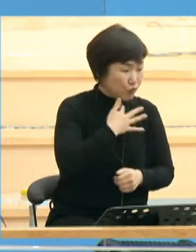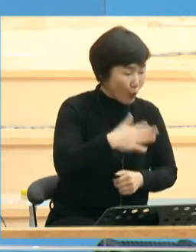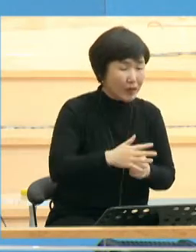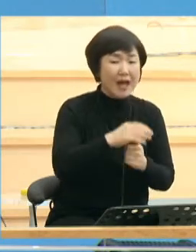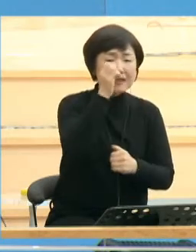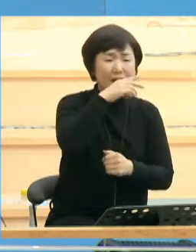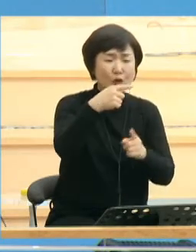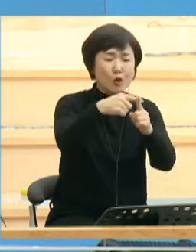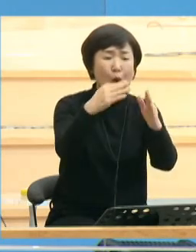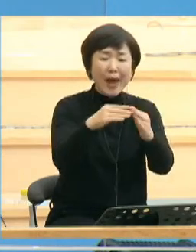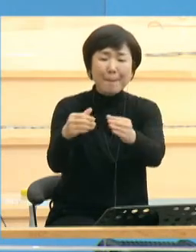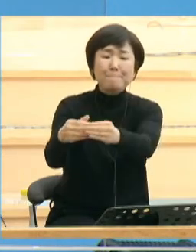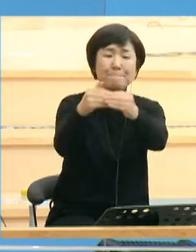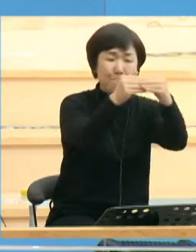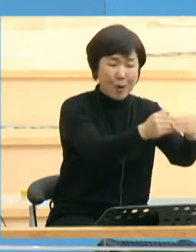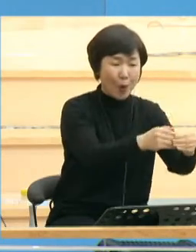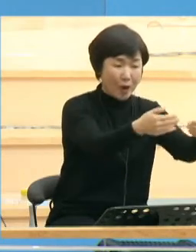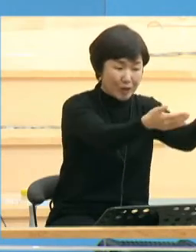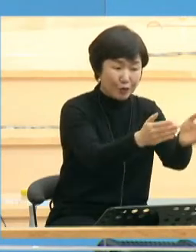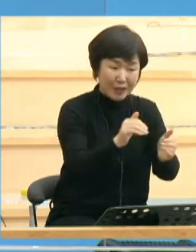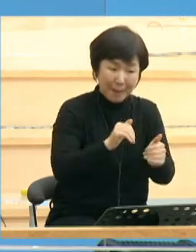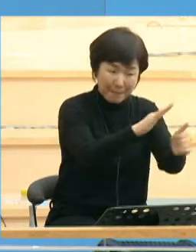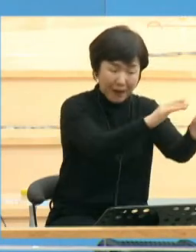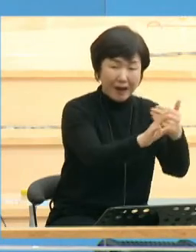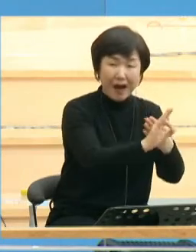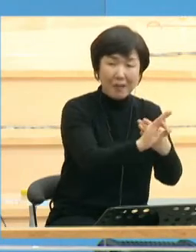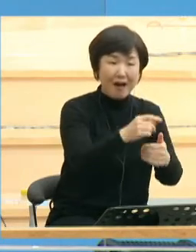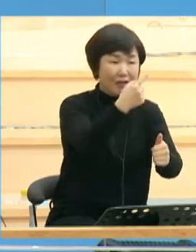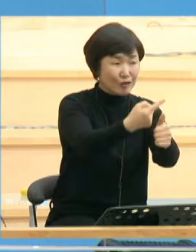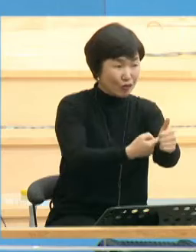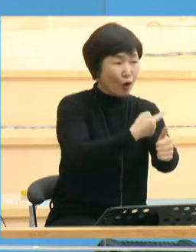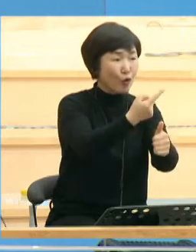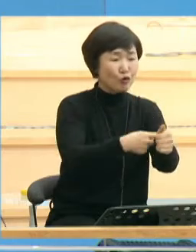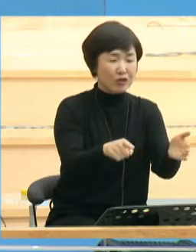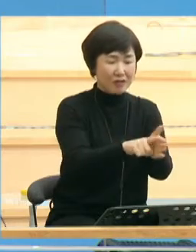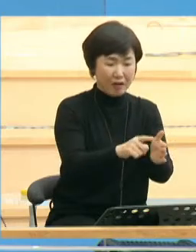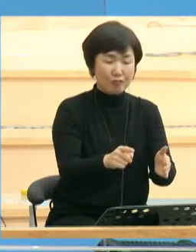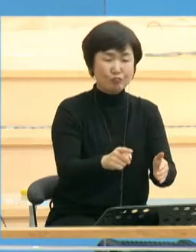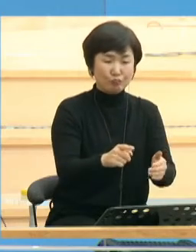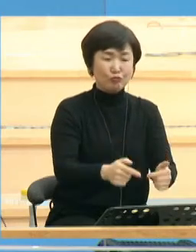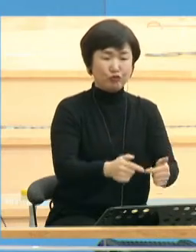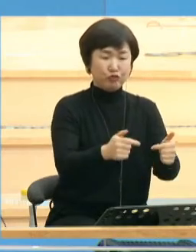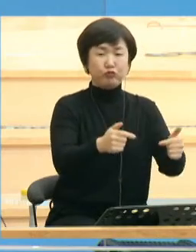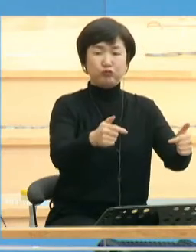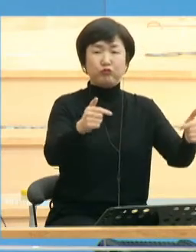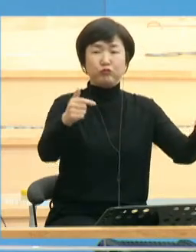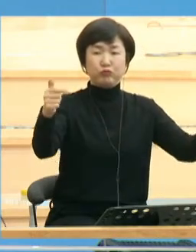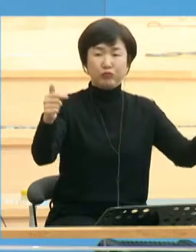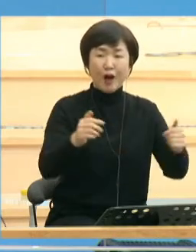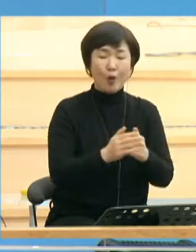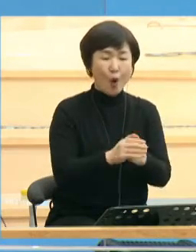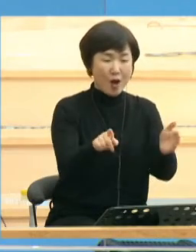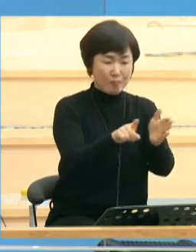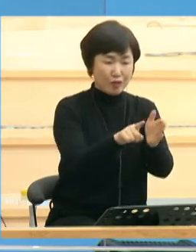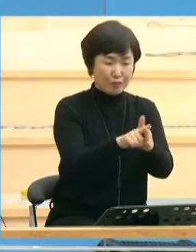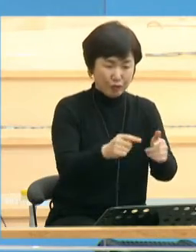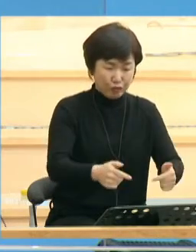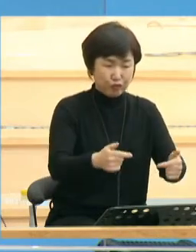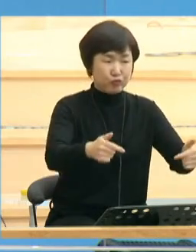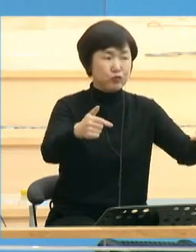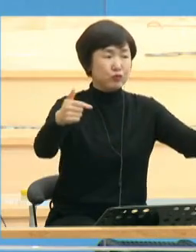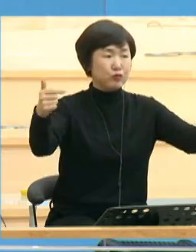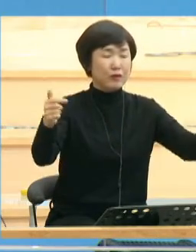놓으면 부수 에만 더 주면 절로 아이들이 신앙이 쑥 잘하고 또 뭐 뭐 뭐 믿음이 생겨 지고